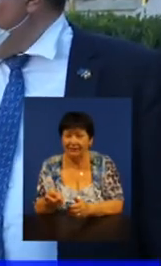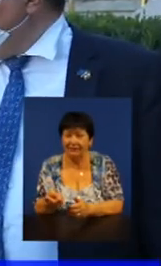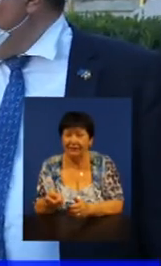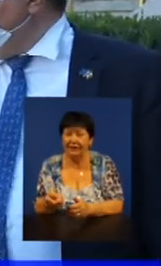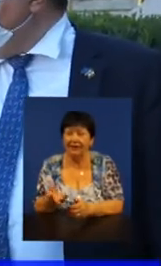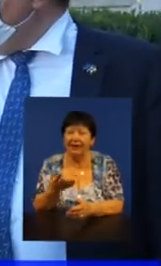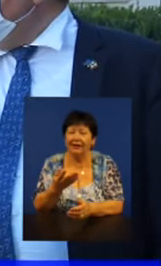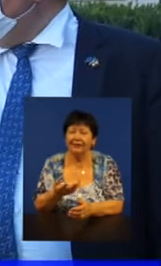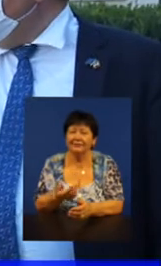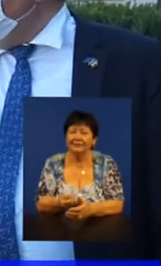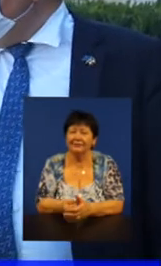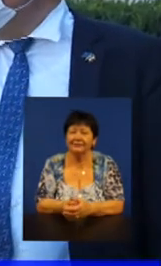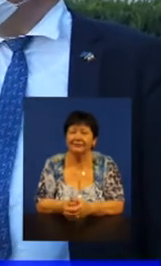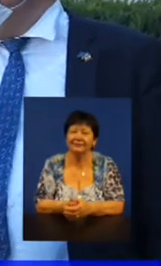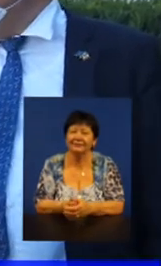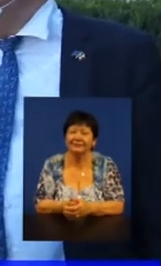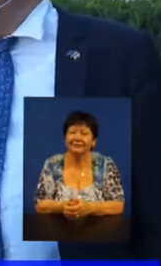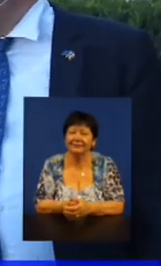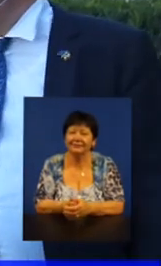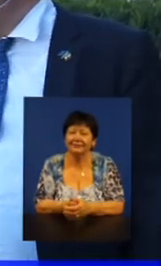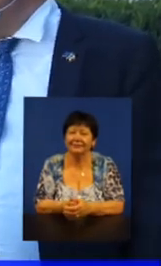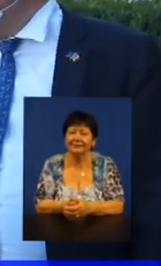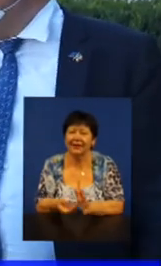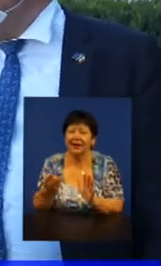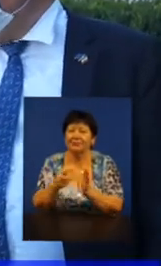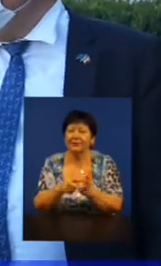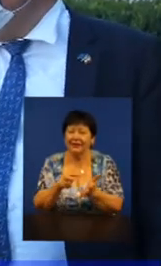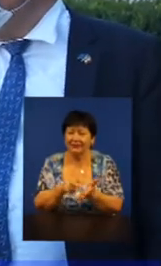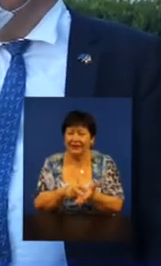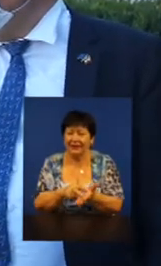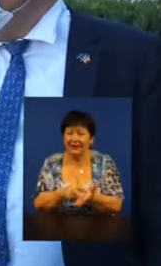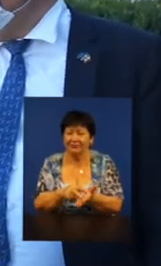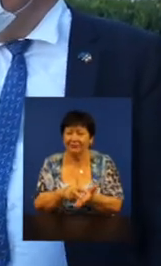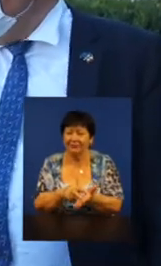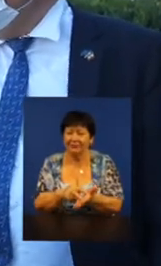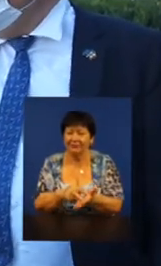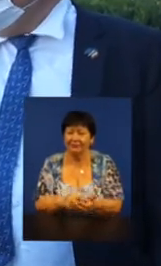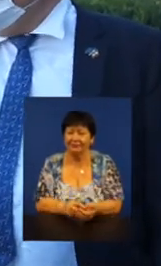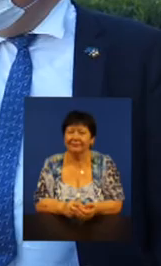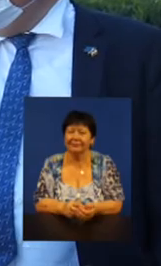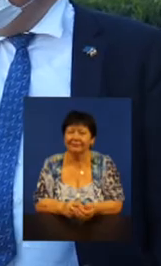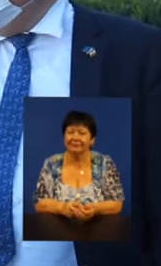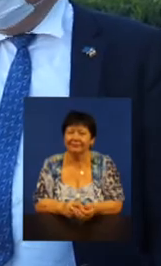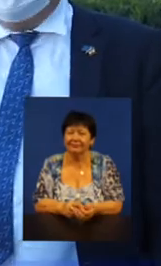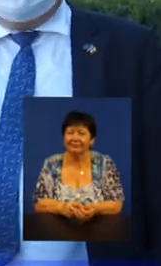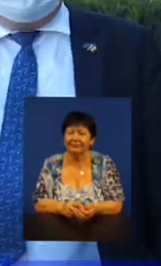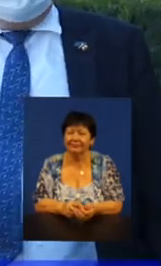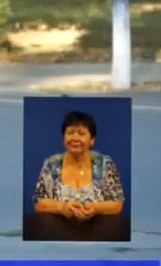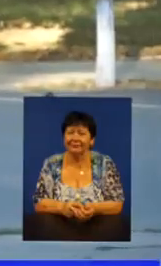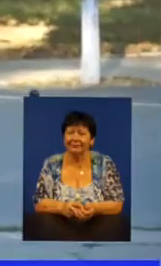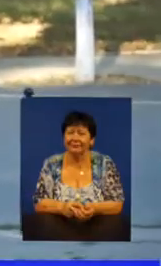realizarea proiectelor care avem sau planificarea celor care avem pentru noi. Mă